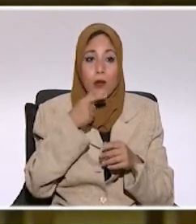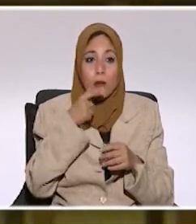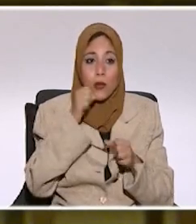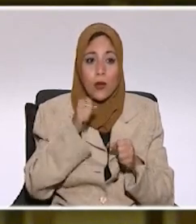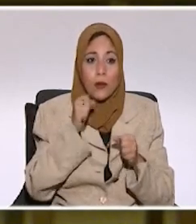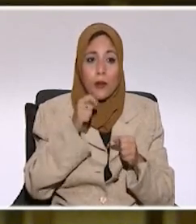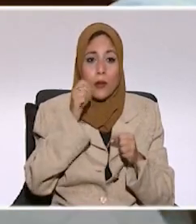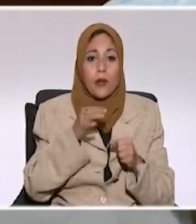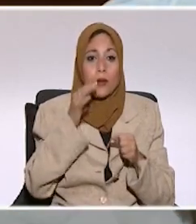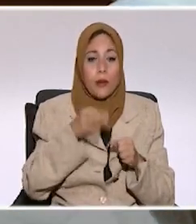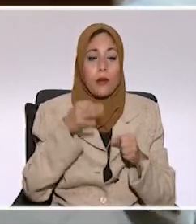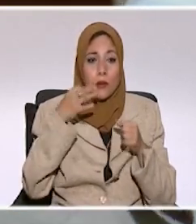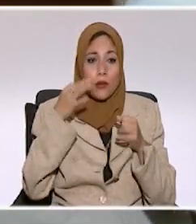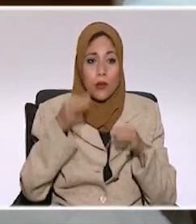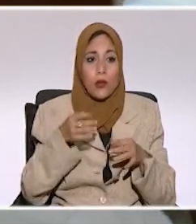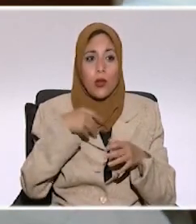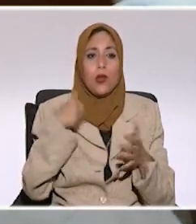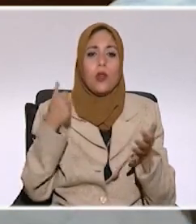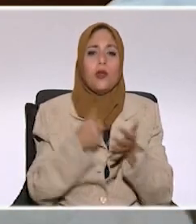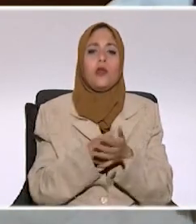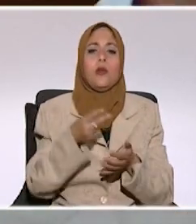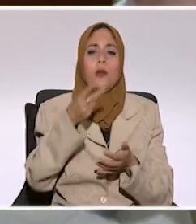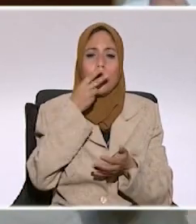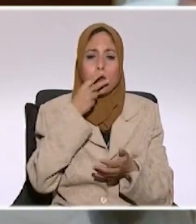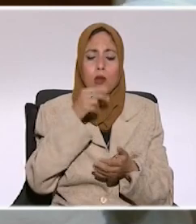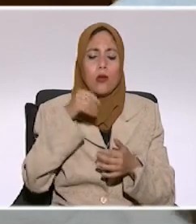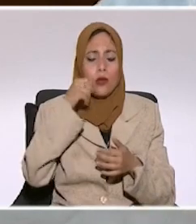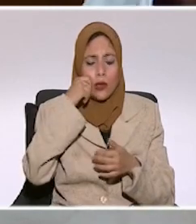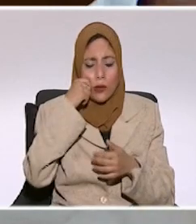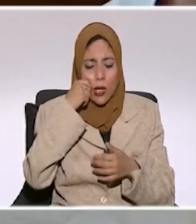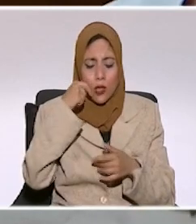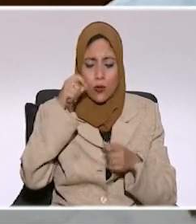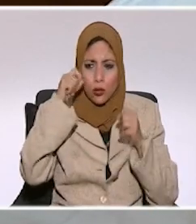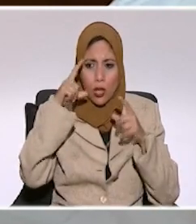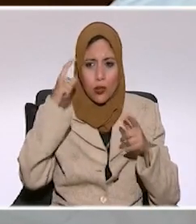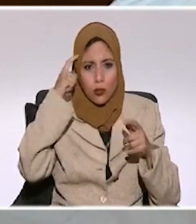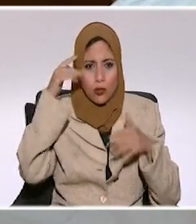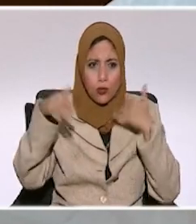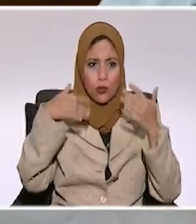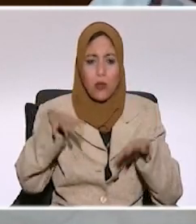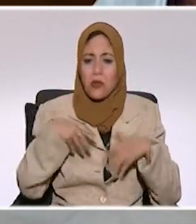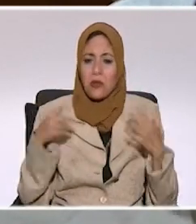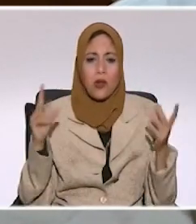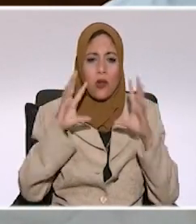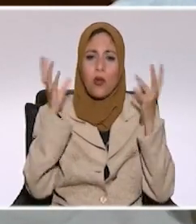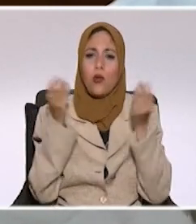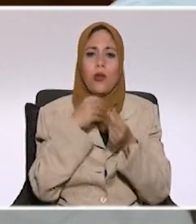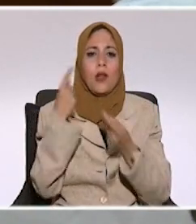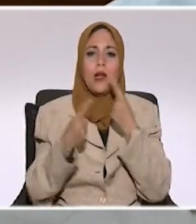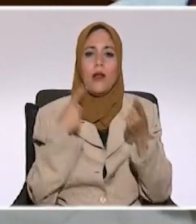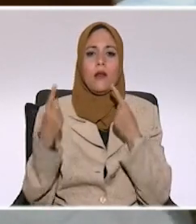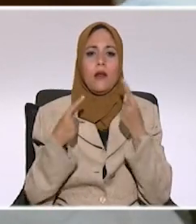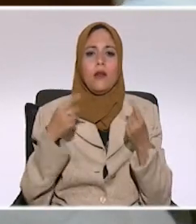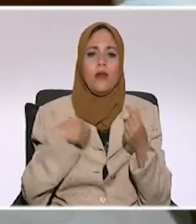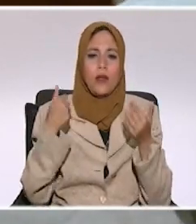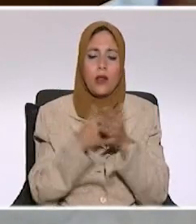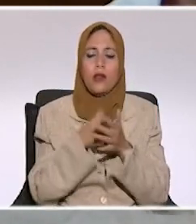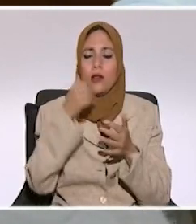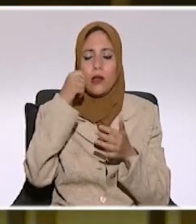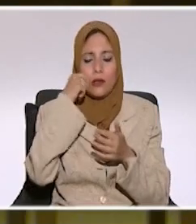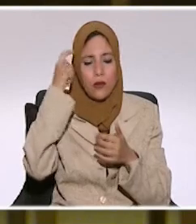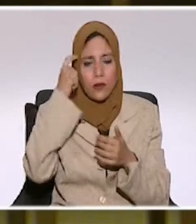اخوض فيها كتير. كنت بشرب وكنت بعمل وكنت عايش حياتي براحتي جدا، وعايش في اوروبا يعني عامل نفسي خواجه يعني، وهي